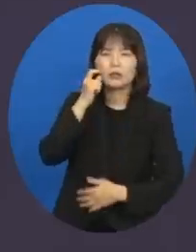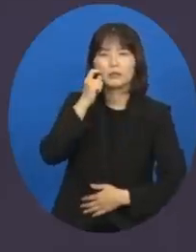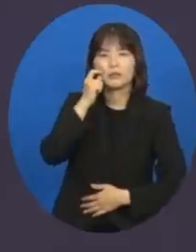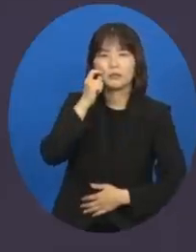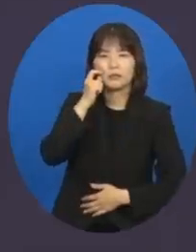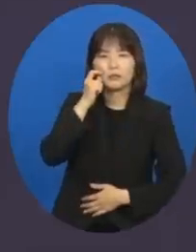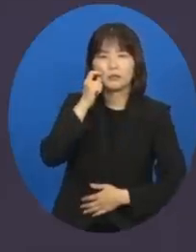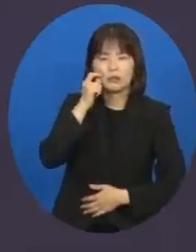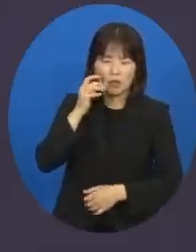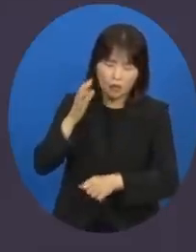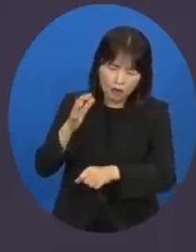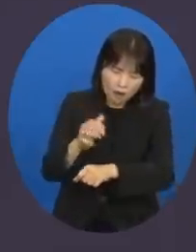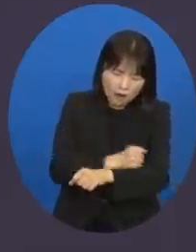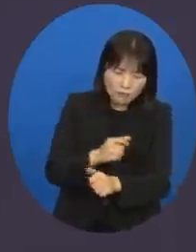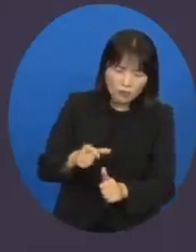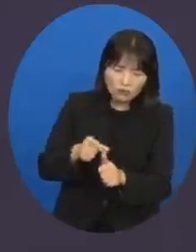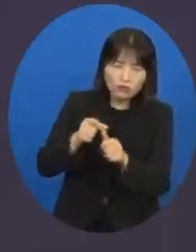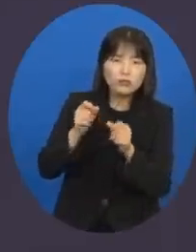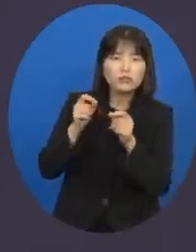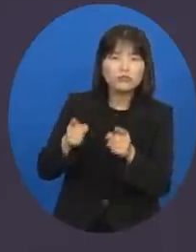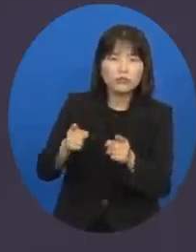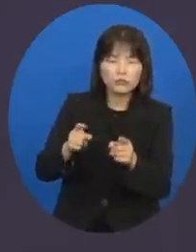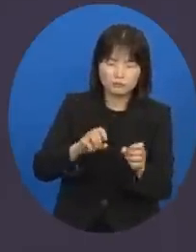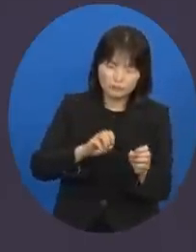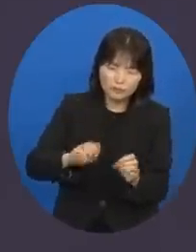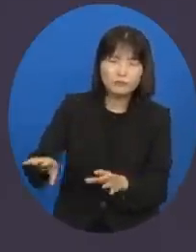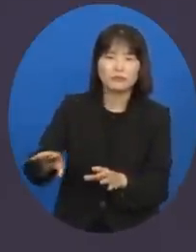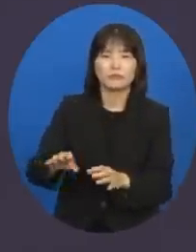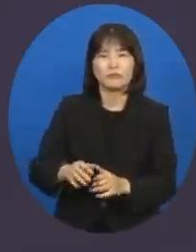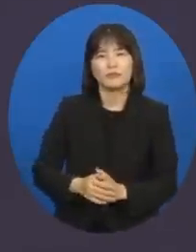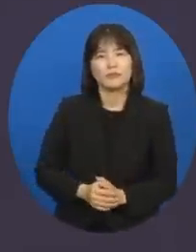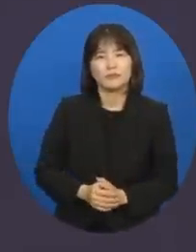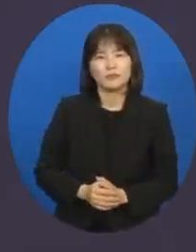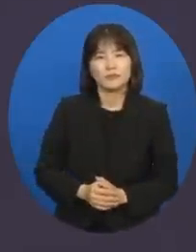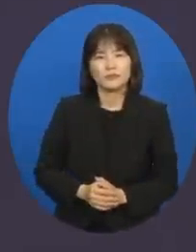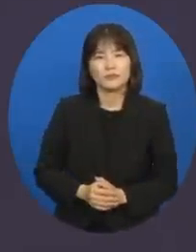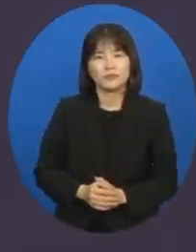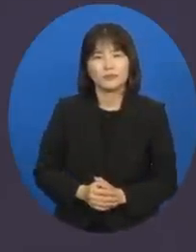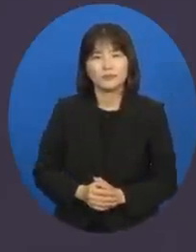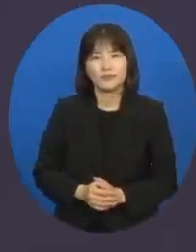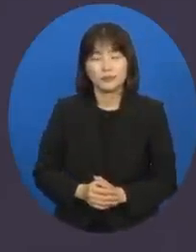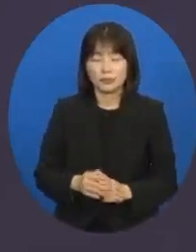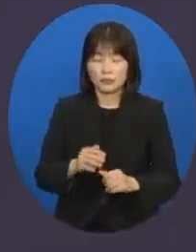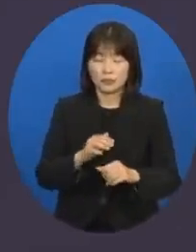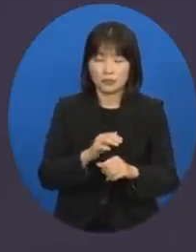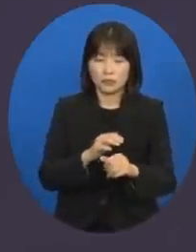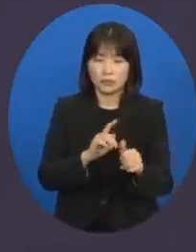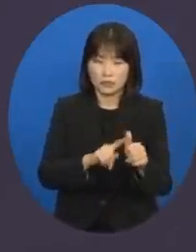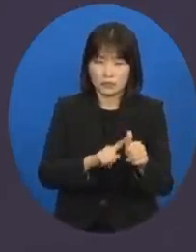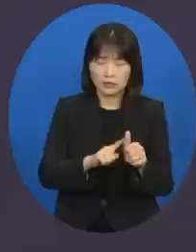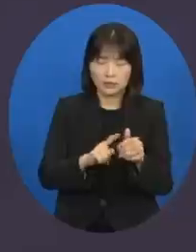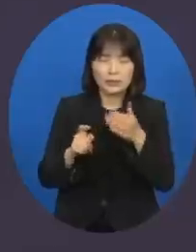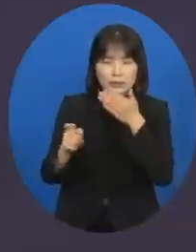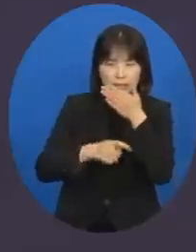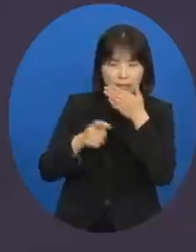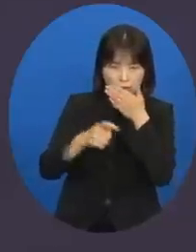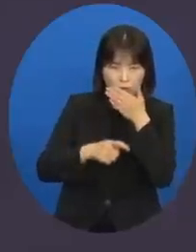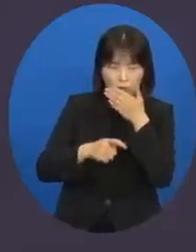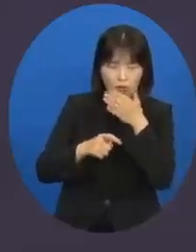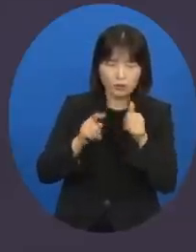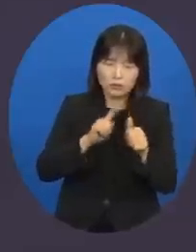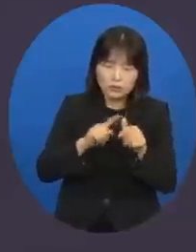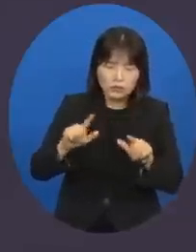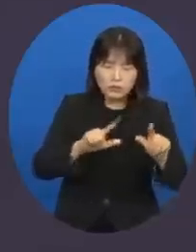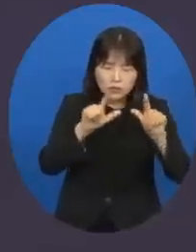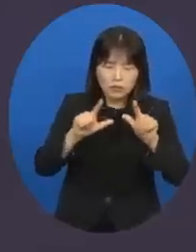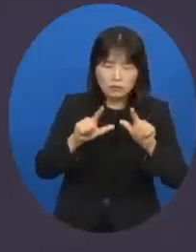엄청난 구원의 기회를 잃어버립니다. 비록 그가 강도였습니다. 그의 삶이 어땠는지는 정확히